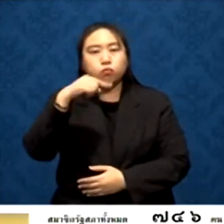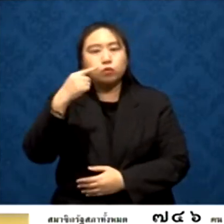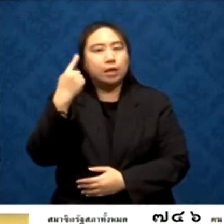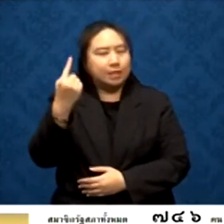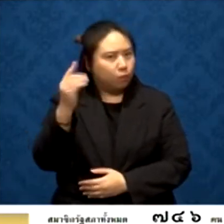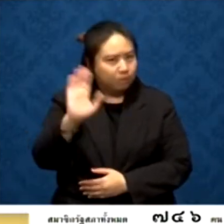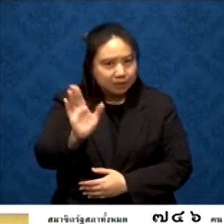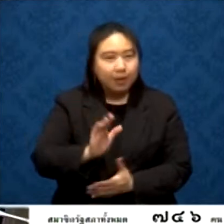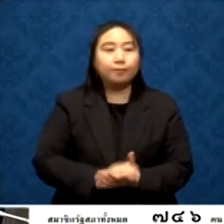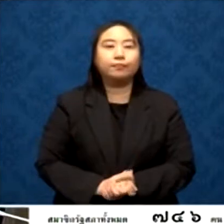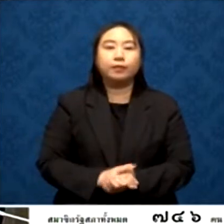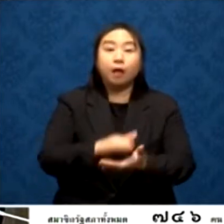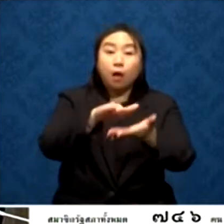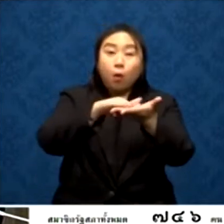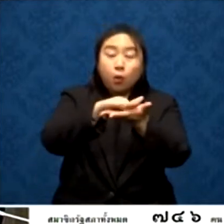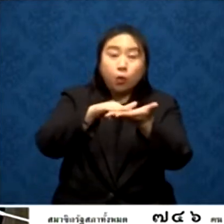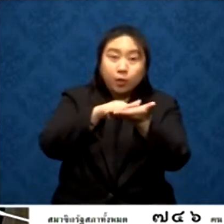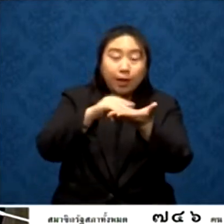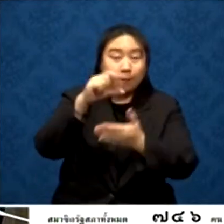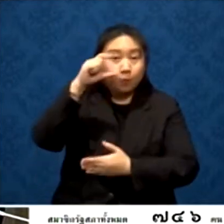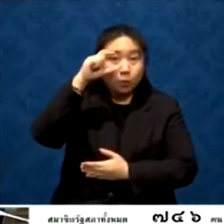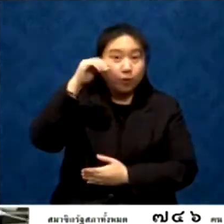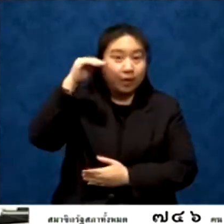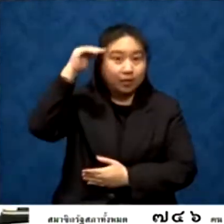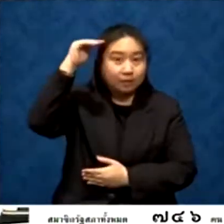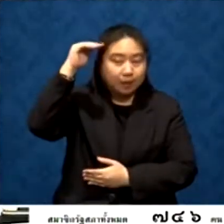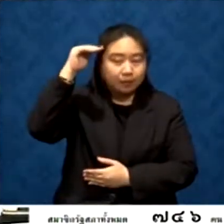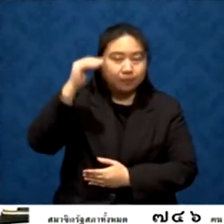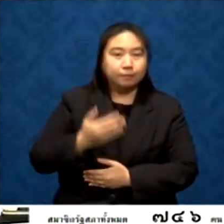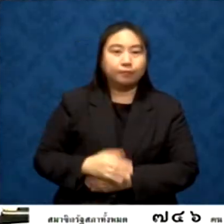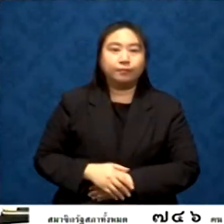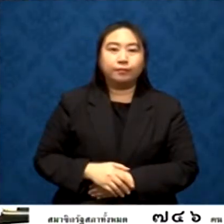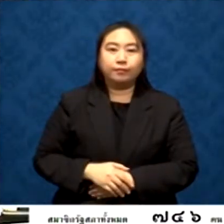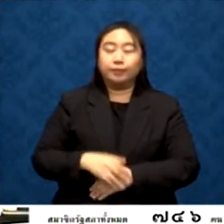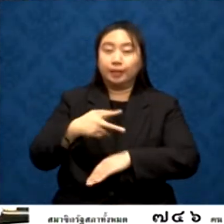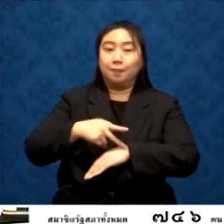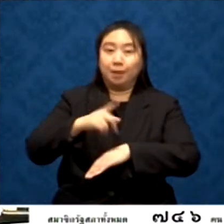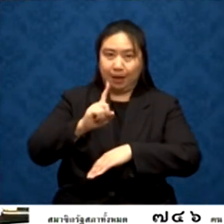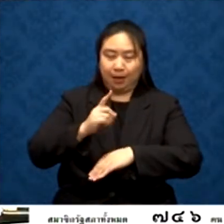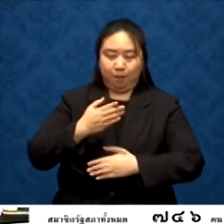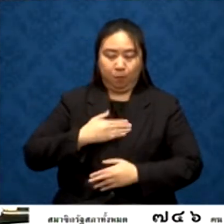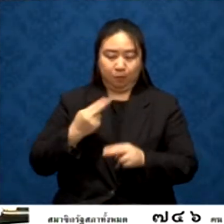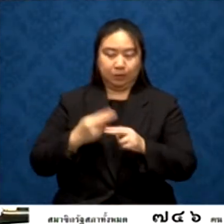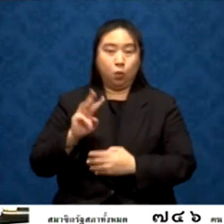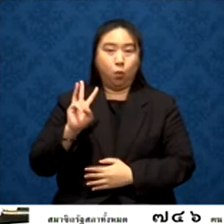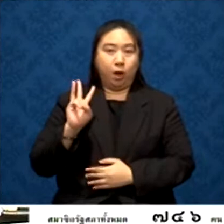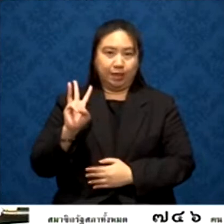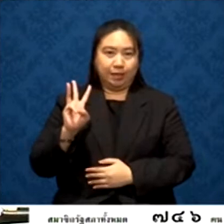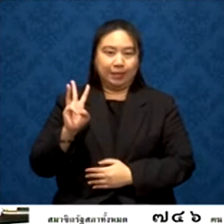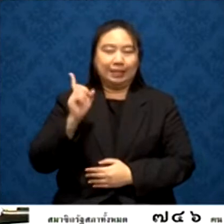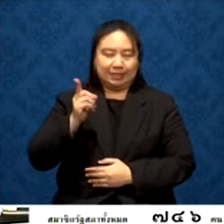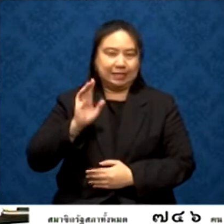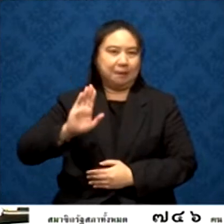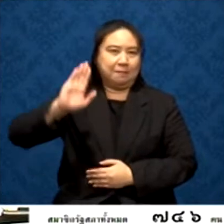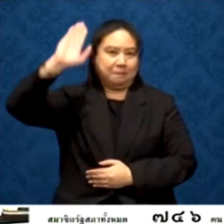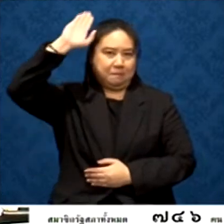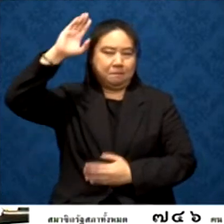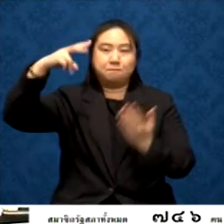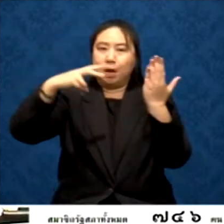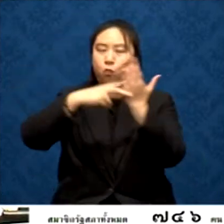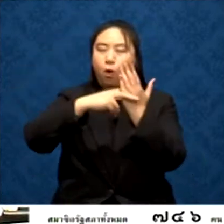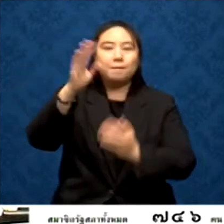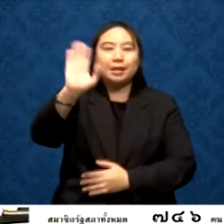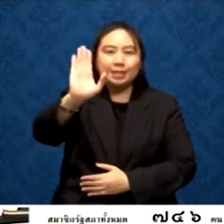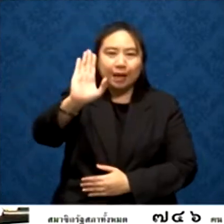คุณรังสิมันครับคุณครูมานิช ท่านประธานที่เคารพครับ ประท้วงครับ ครูมานิชสังพุ่มจริงๆไม่ได้ประท้วงนะท่านประธานแล้ว